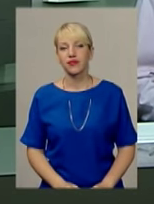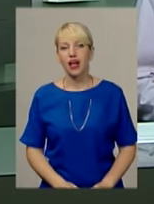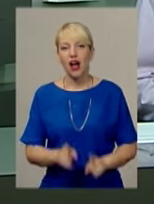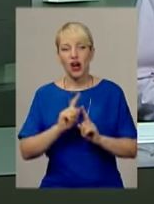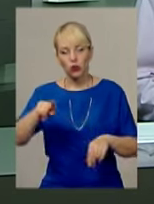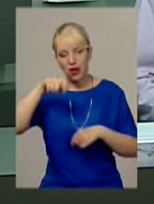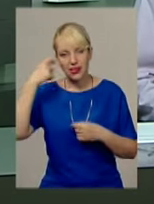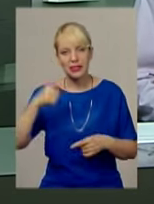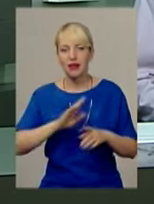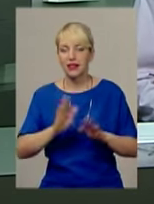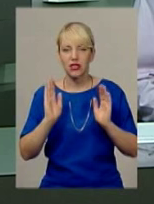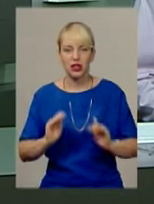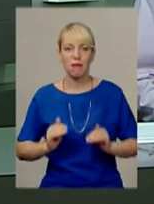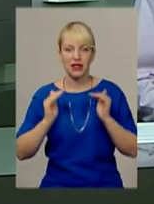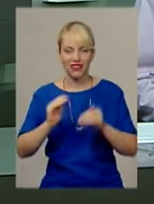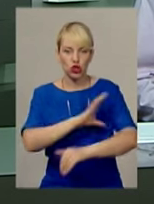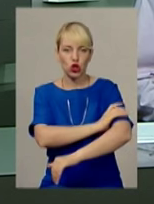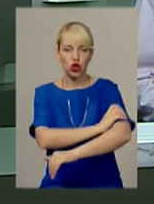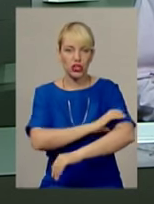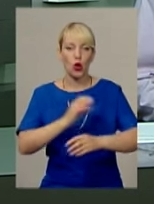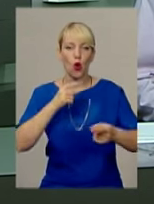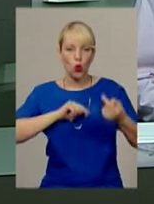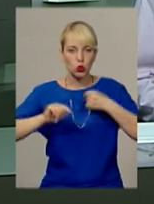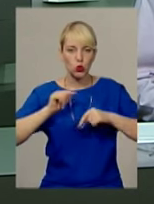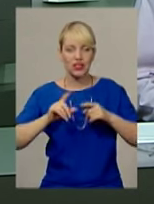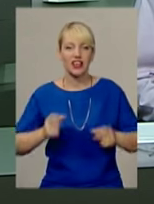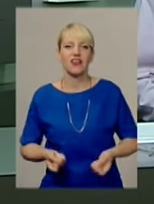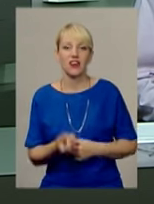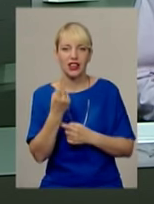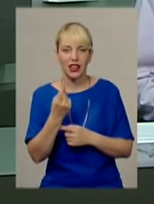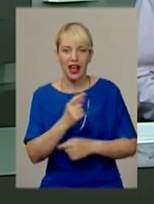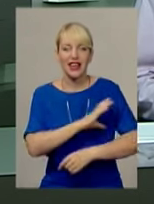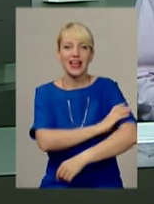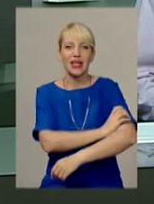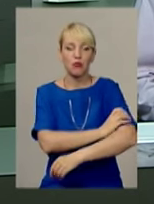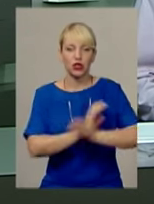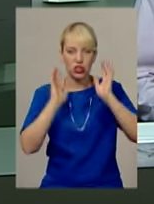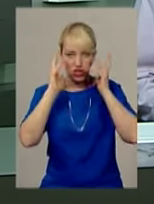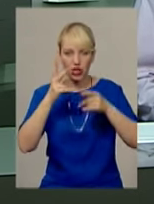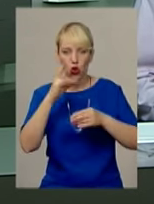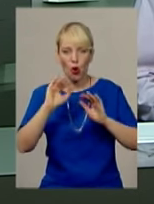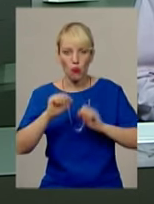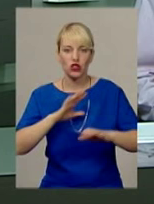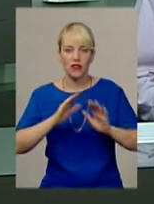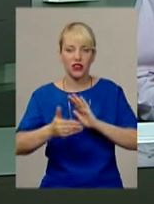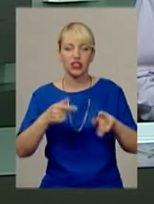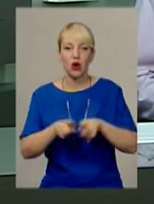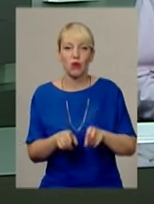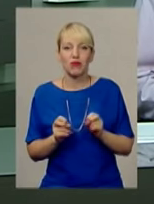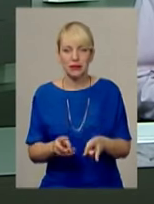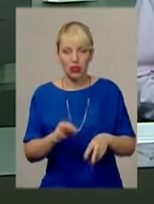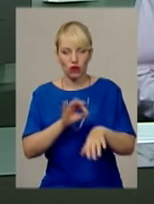Аномальна спека не лише підвищує тиск у судинах і провокує виникнення гіпертонічного кризу, а й навіть може викликати таку небезпечну хворобу,